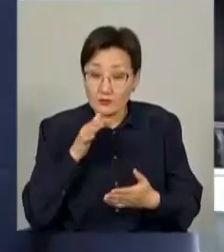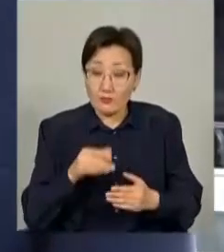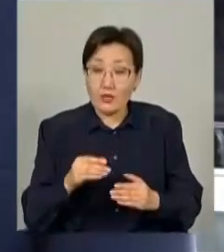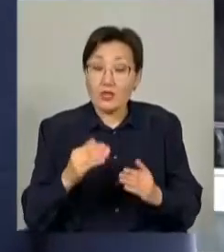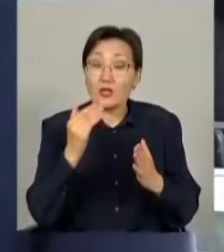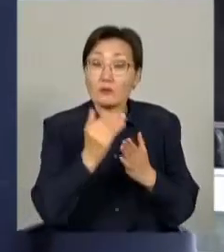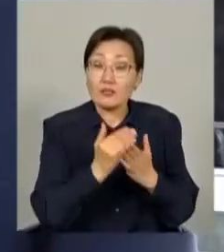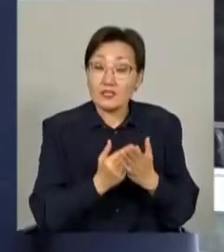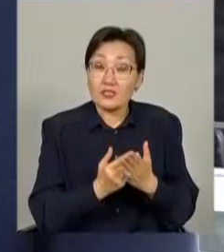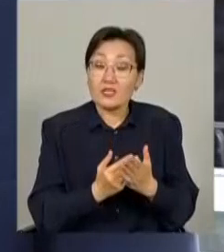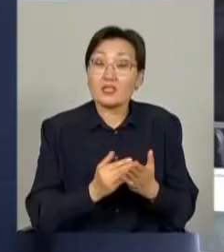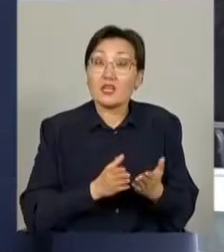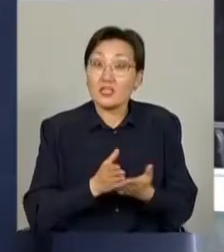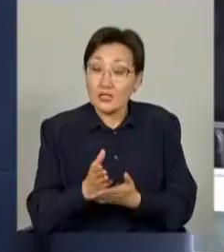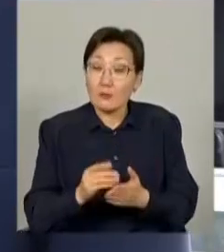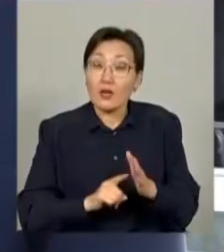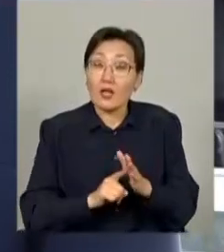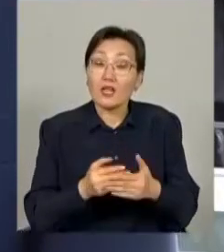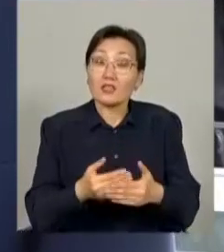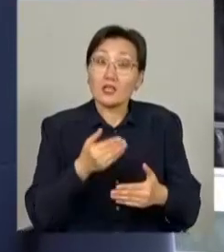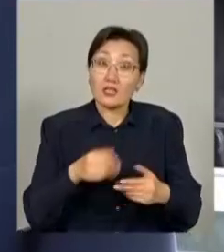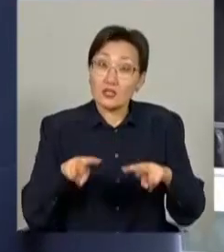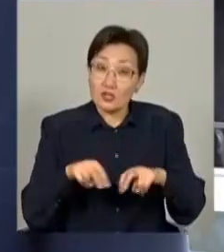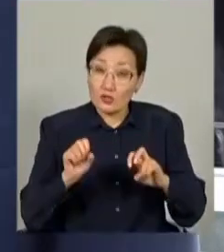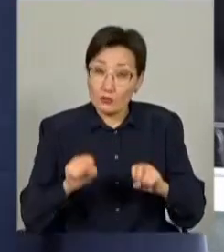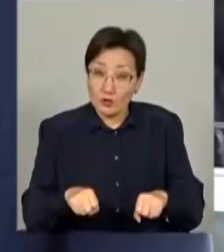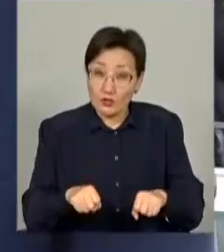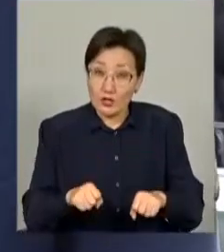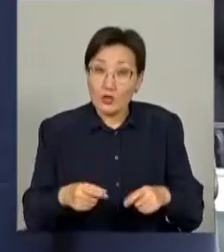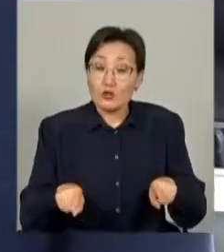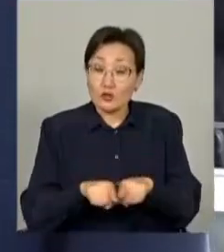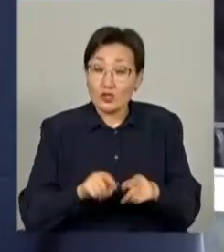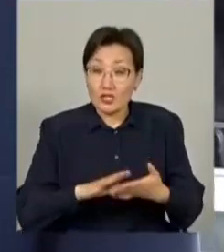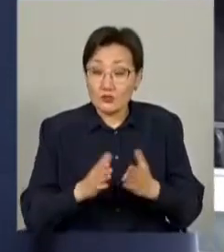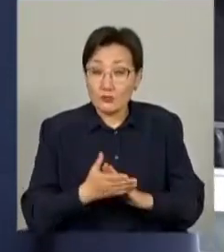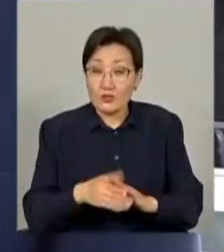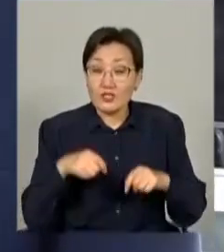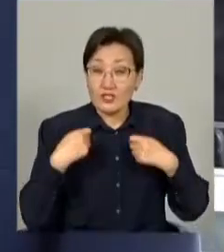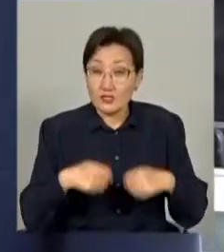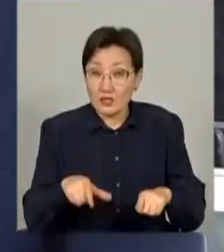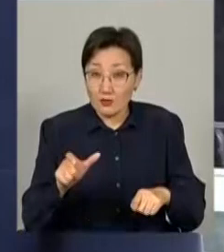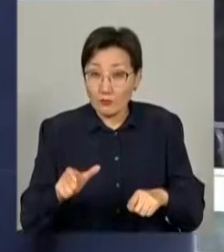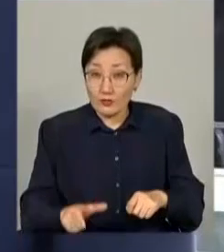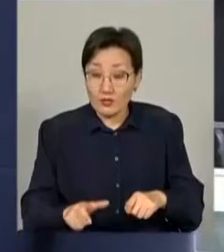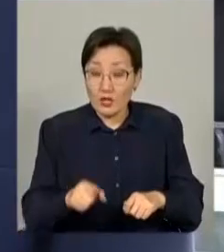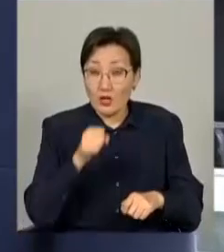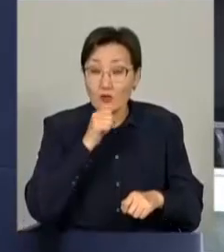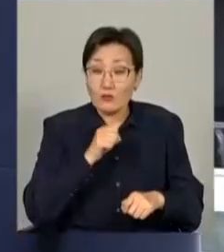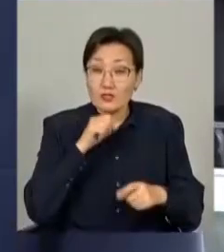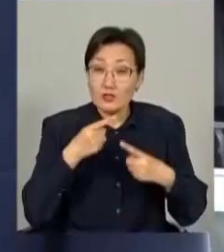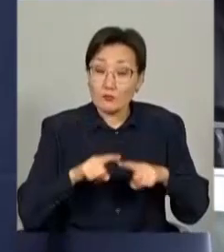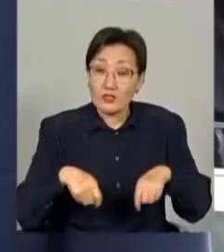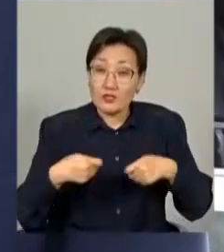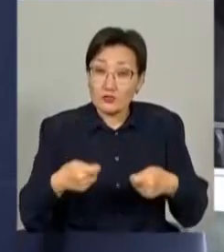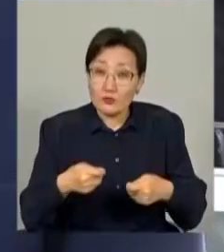кіріп, алдын ала тексеріп алса болады. Сонда жаңағы сатып отқан ұрланған заттың өткізуіне